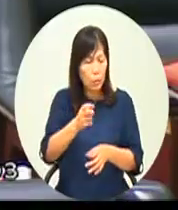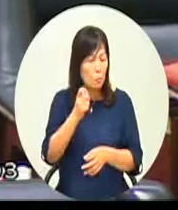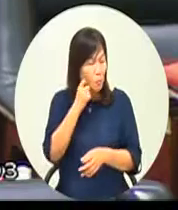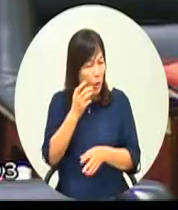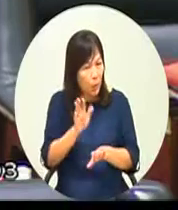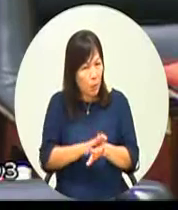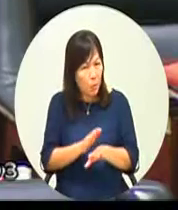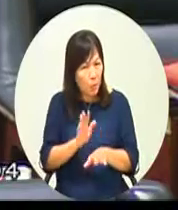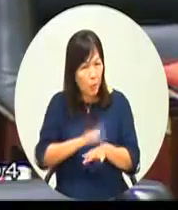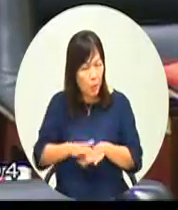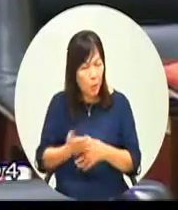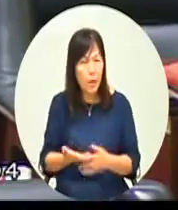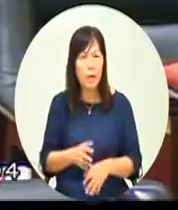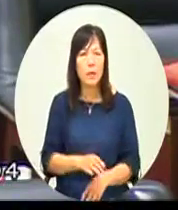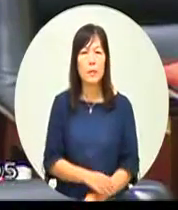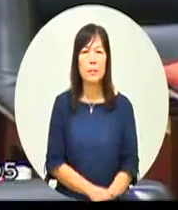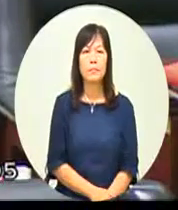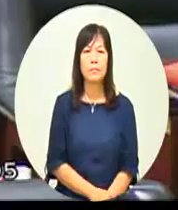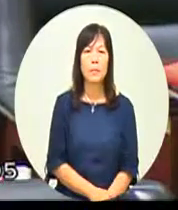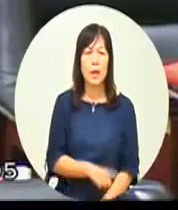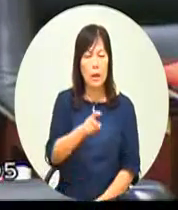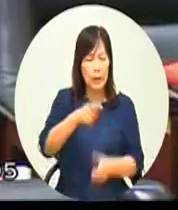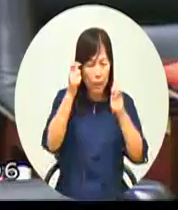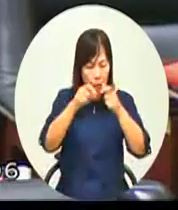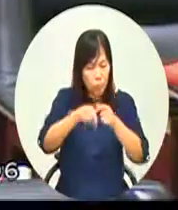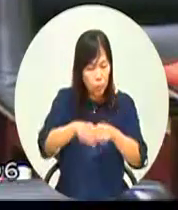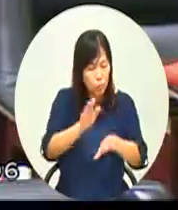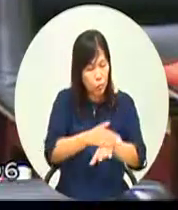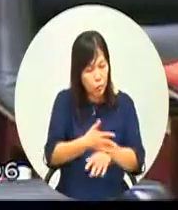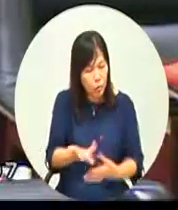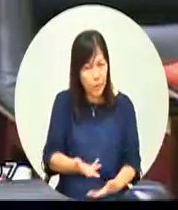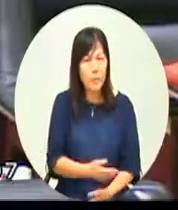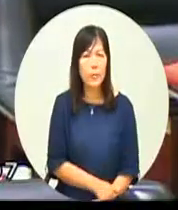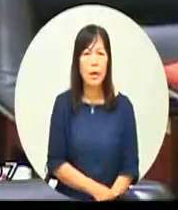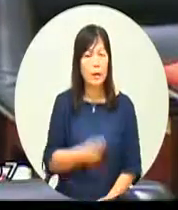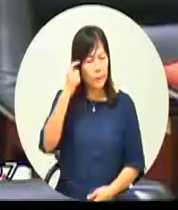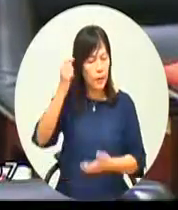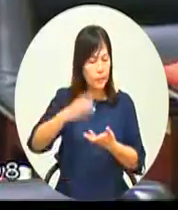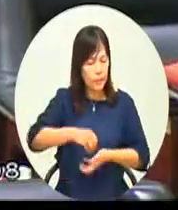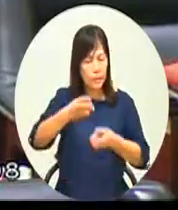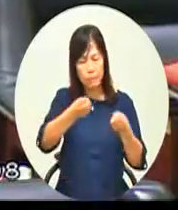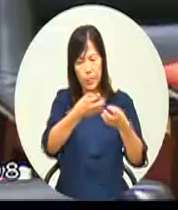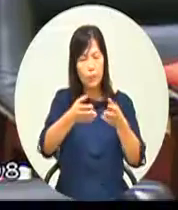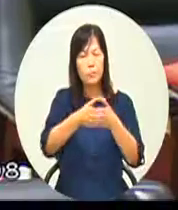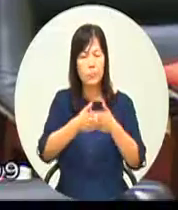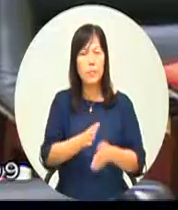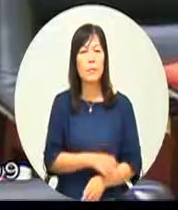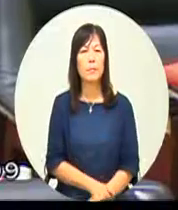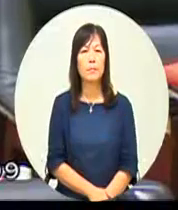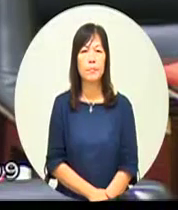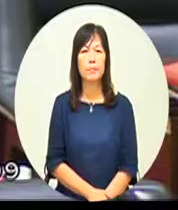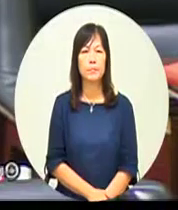没有，旅客来我们高雄哦，好阿里家提出来讨论哦。